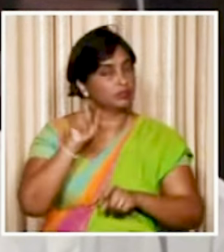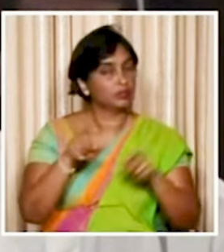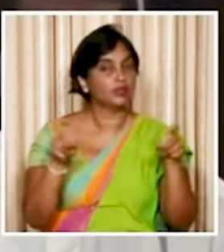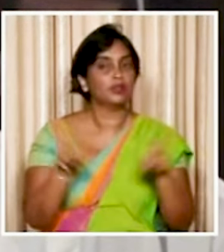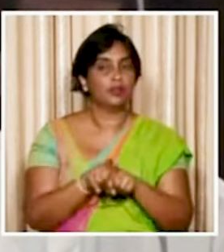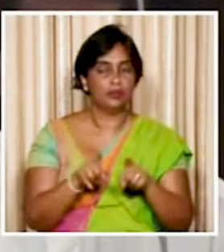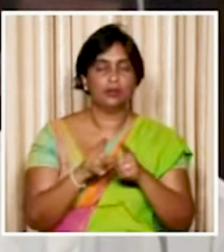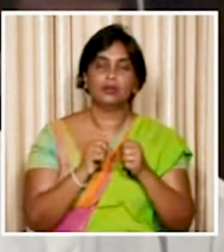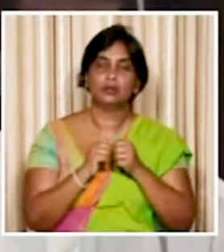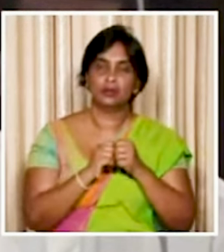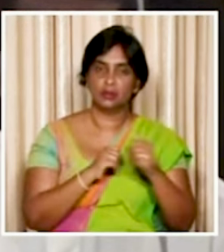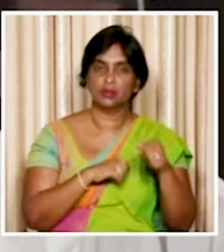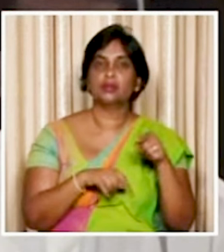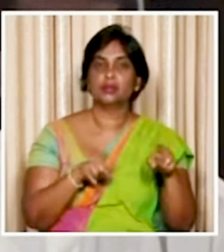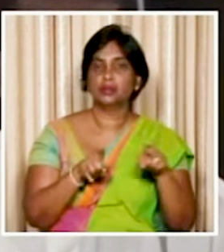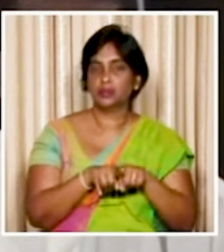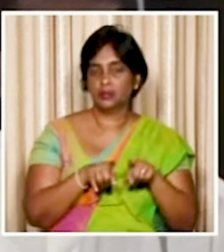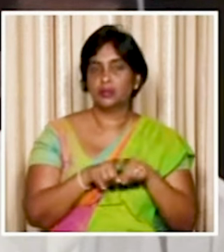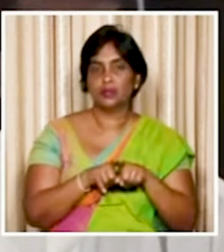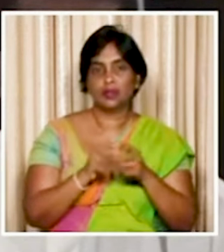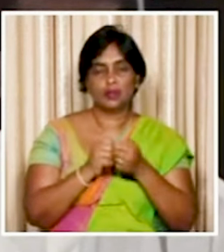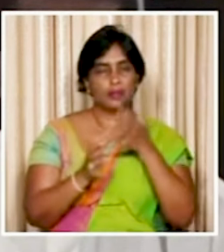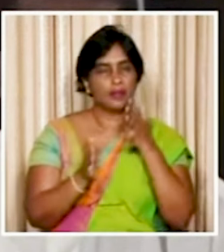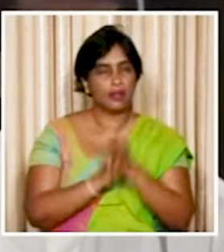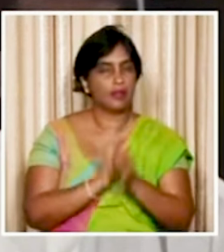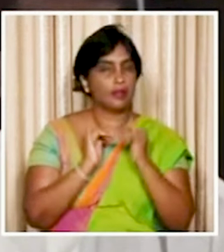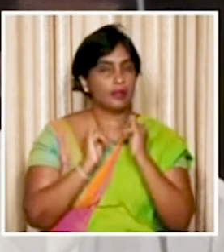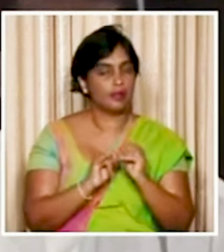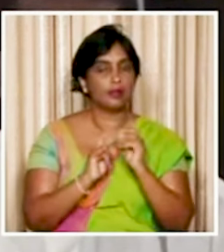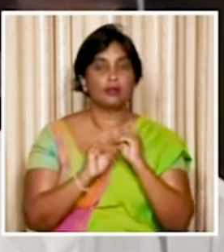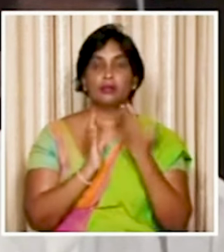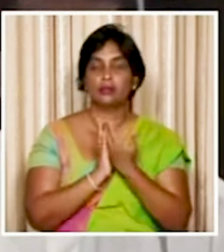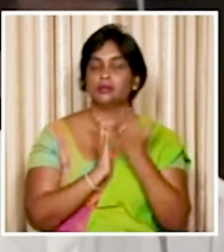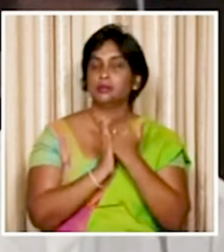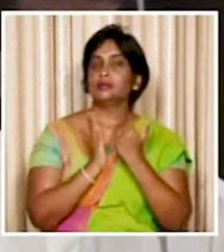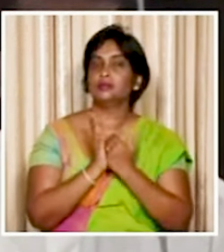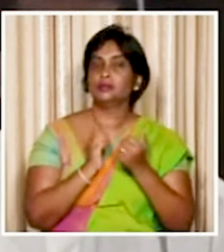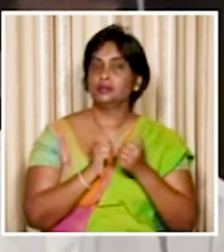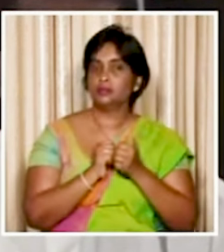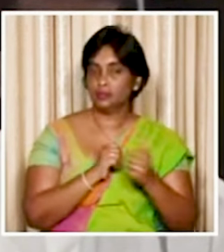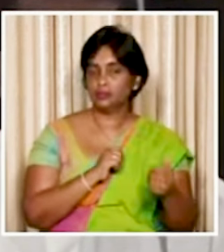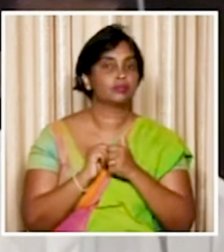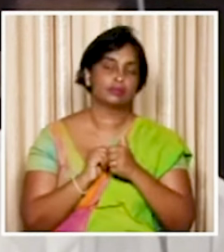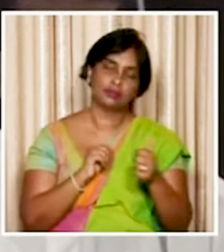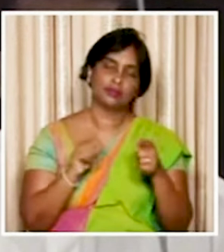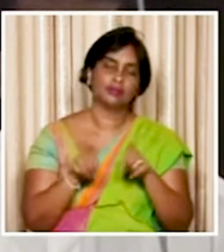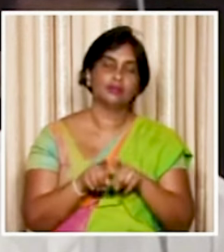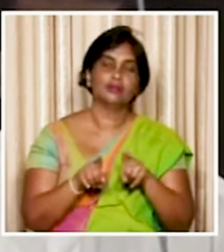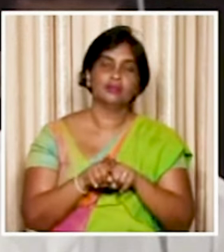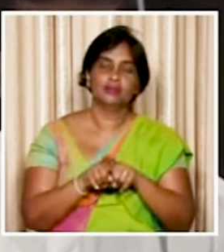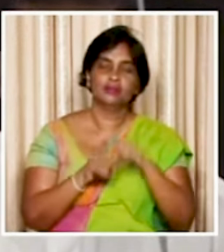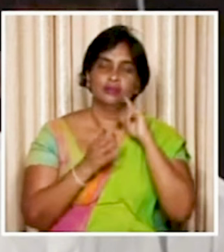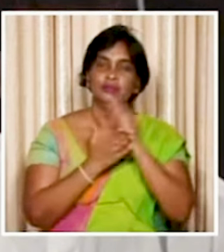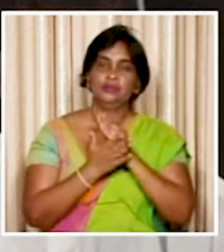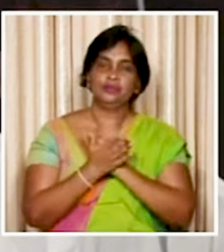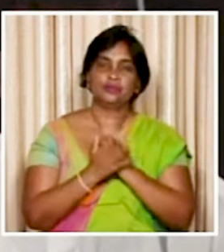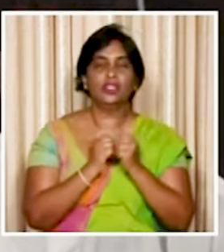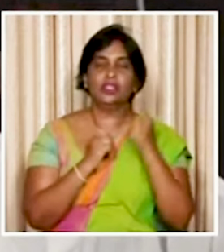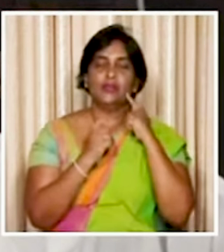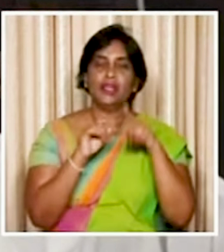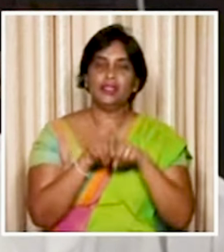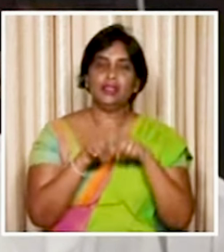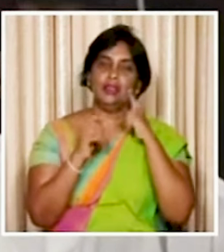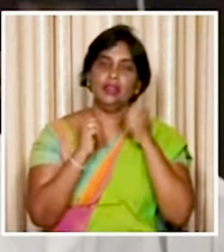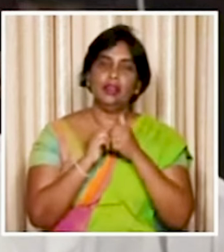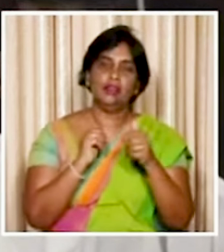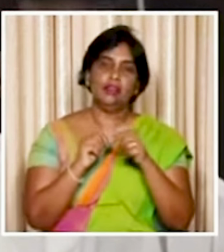கொள்கை முடிவு, தவறான நிதி முகாமைத்துவ முடிவின் காரணமாக நாட்டில் பொருளாதார நெருக்கடி ஏற்பட்டது என்று உச்சநீதிமன்றம் தீர்ப்பளித்தது.